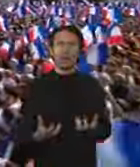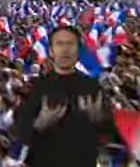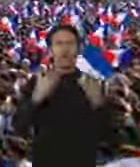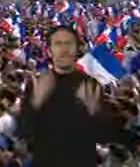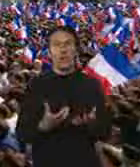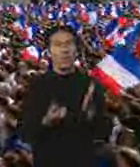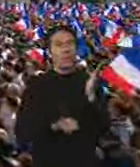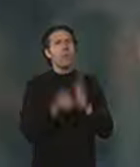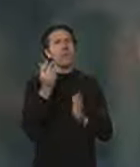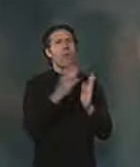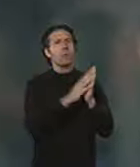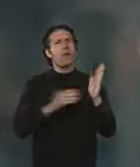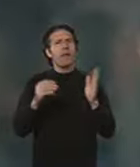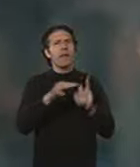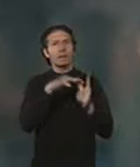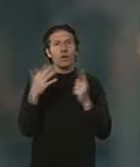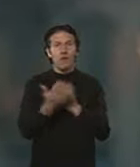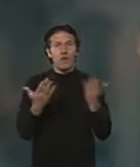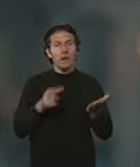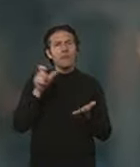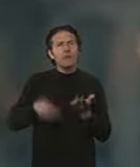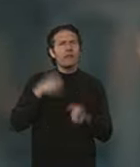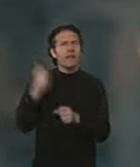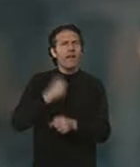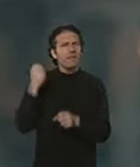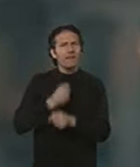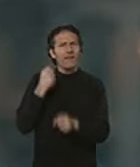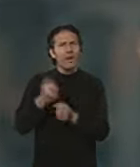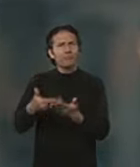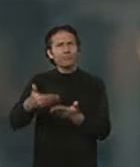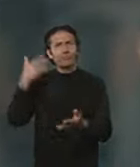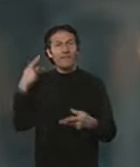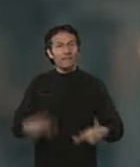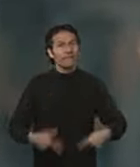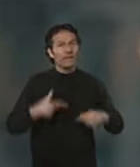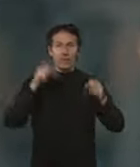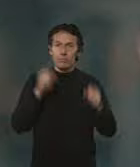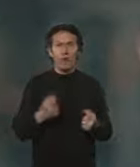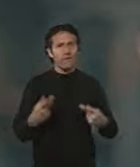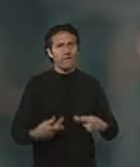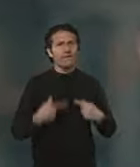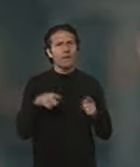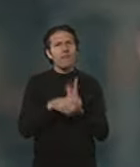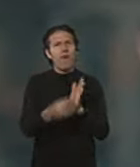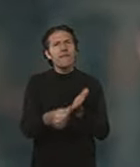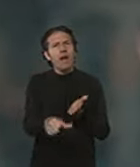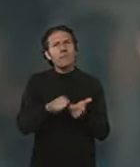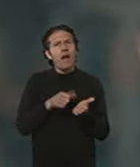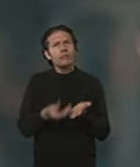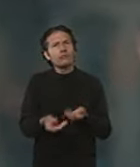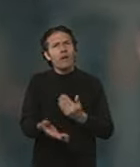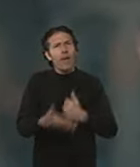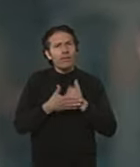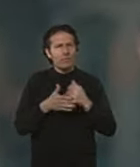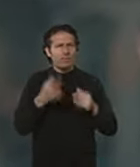ce nouveau modèle social que celui qui a travaillé toute sa vie puisse vivre sans être à la charge de ces enfants c'est pour moi